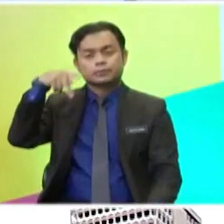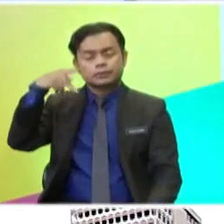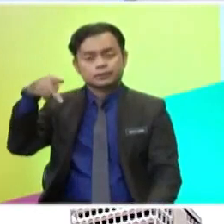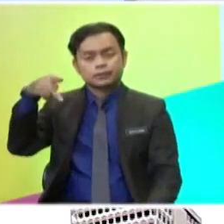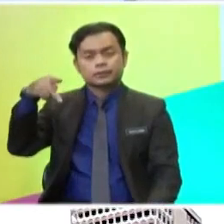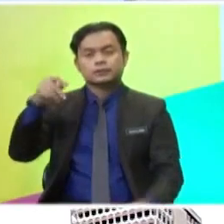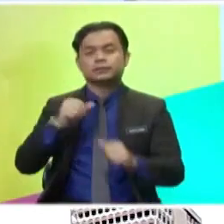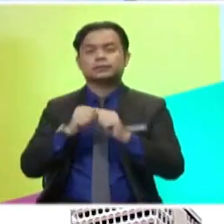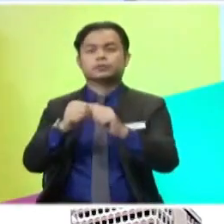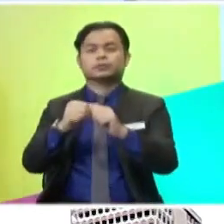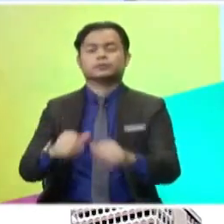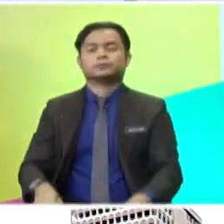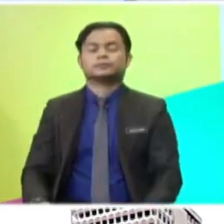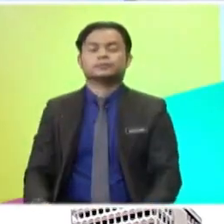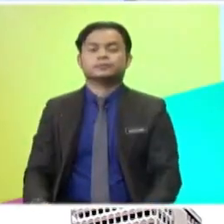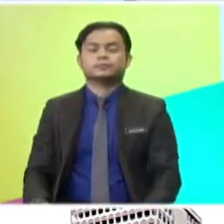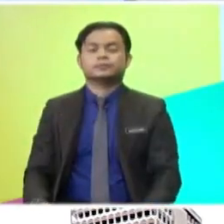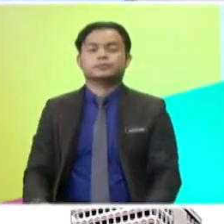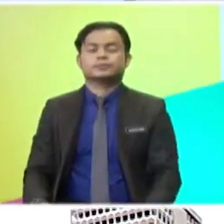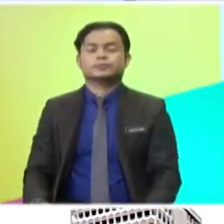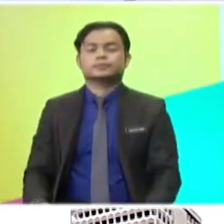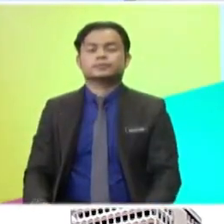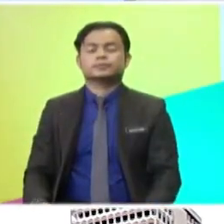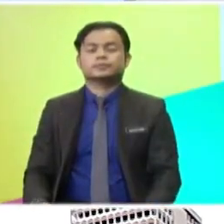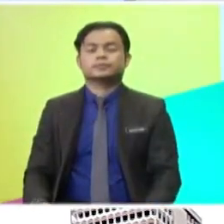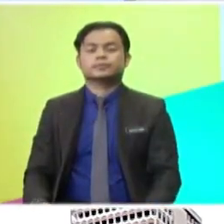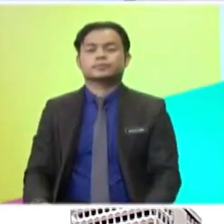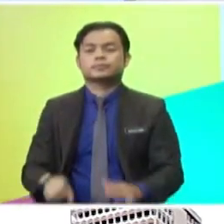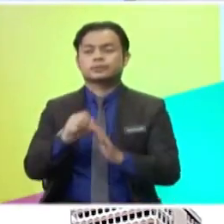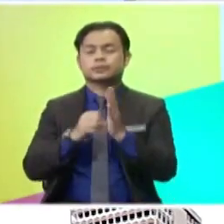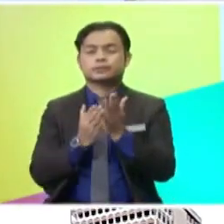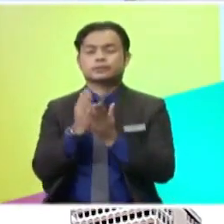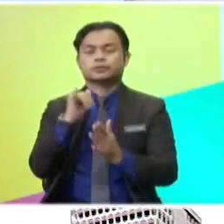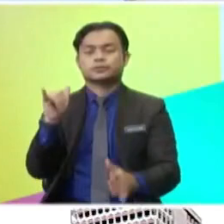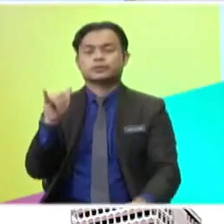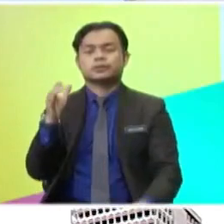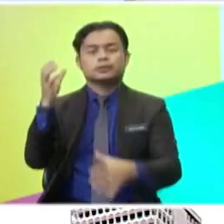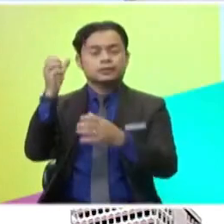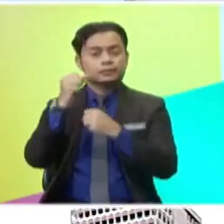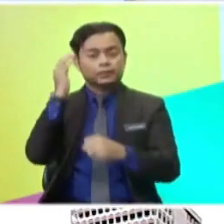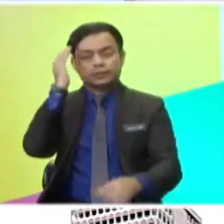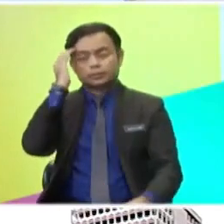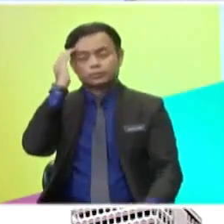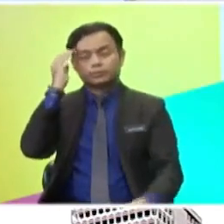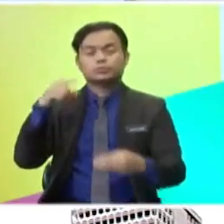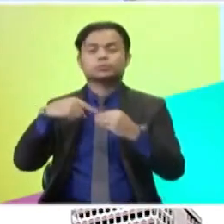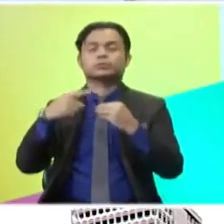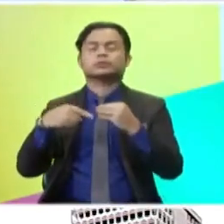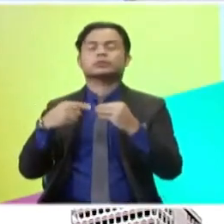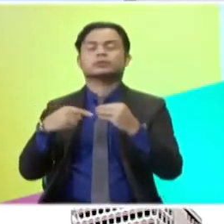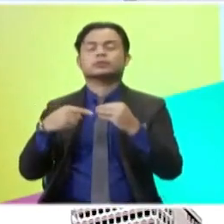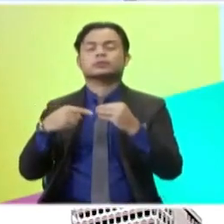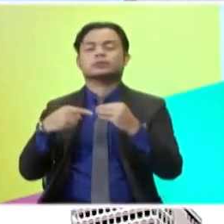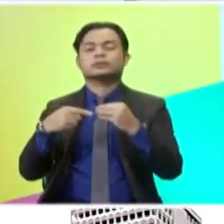Kemudian, apa lagi caranya? Kita hendaklah mengambil tahu tentang peranan dan juga